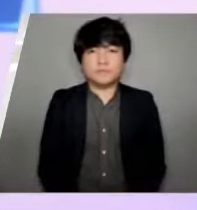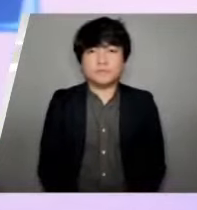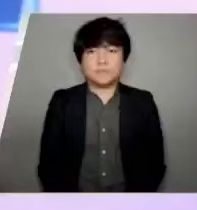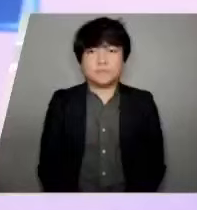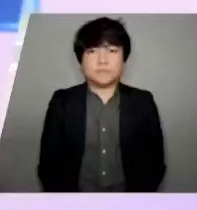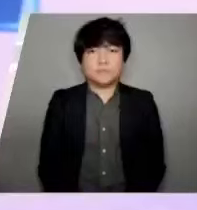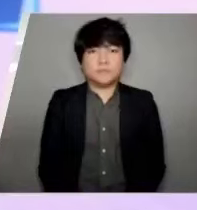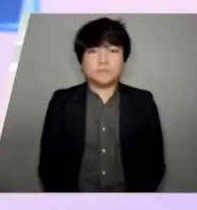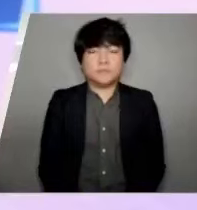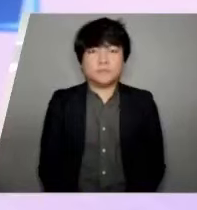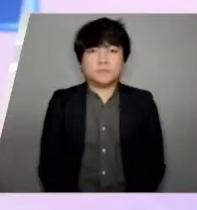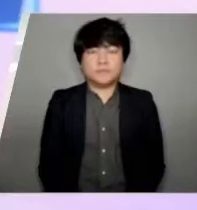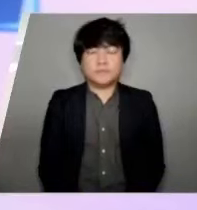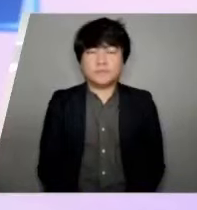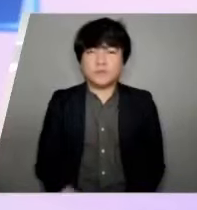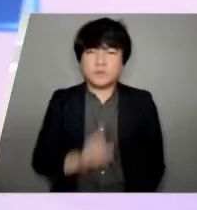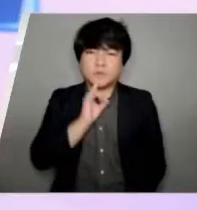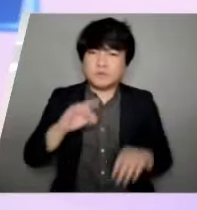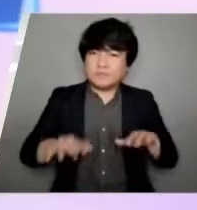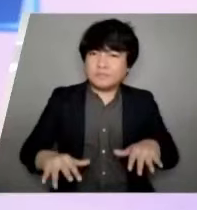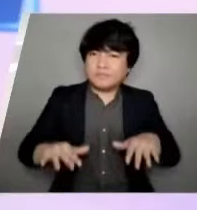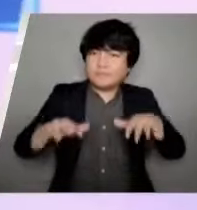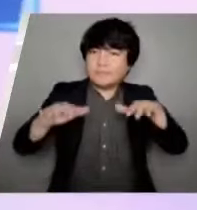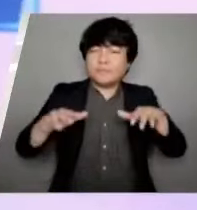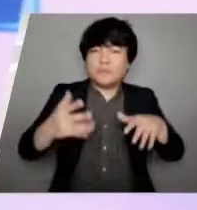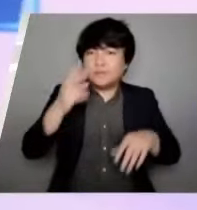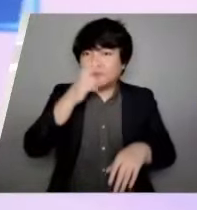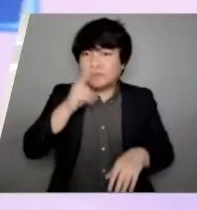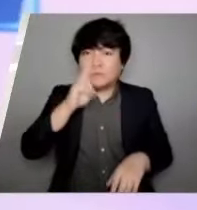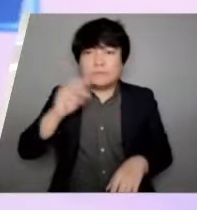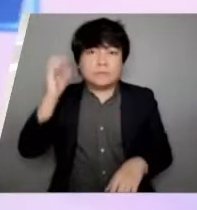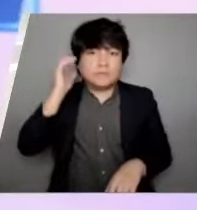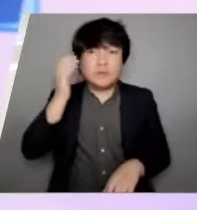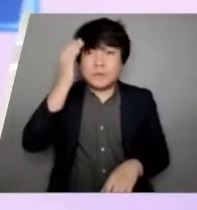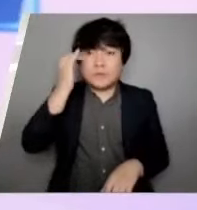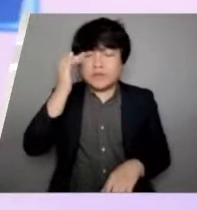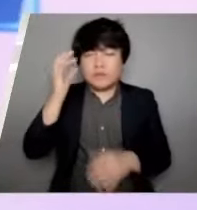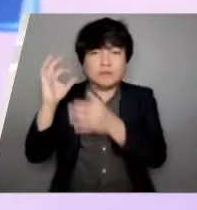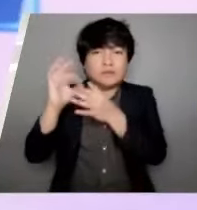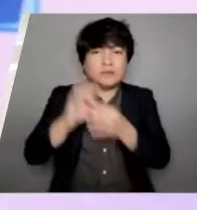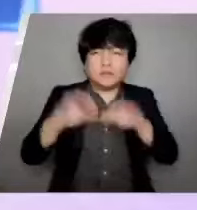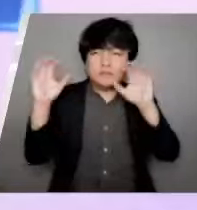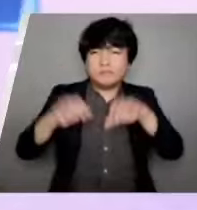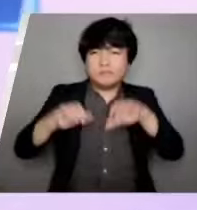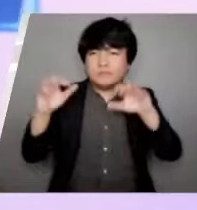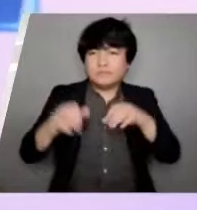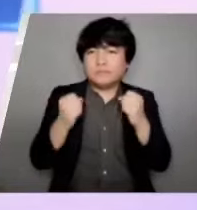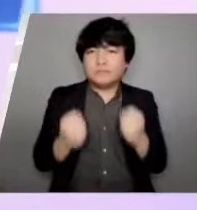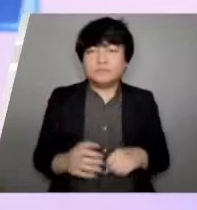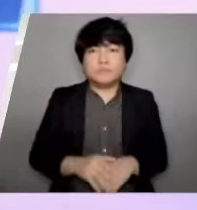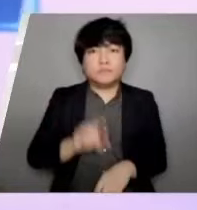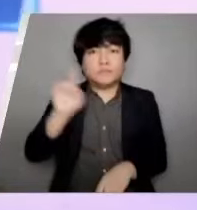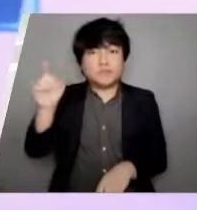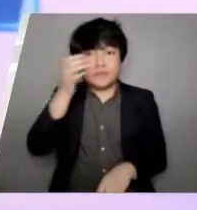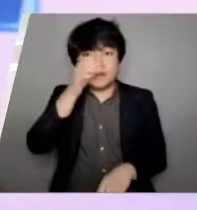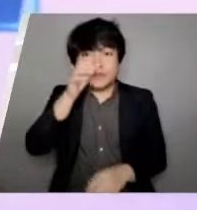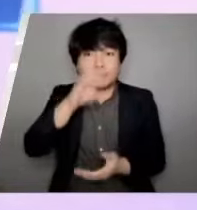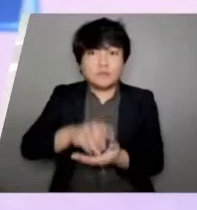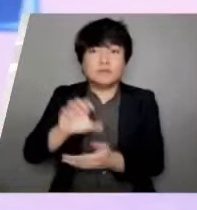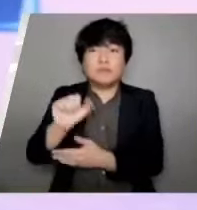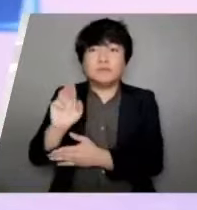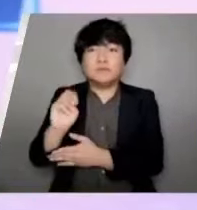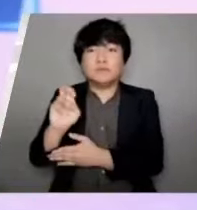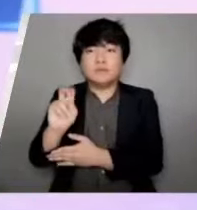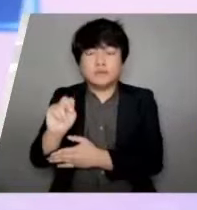Naperwisyo ng baha ang ilang bahagi ng Visayas at Mindanao kasunod ng malalakas na ulan. Sa Carmen, Cebu, tatlo ang patay matapos anurin ng rumaragas